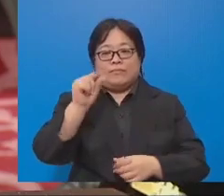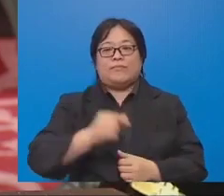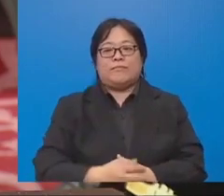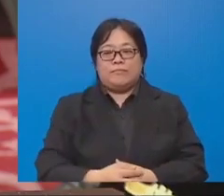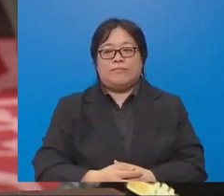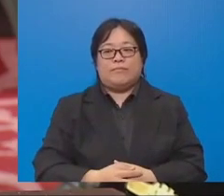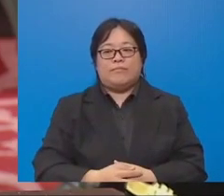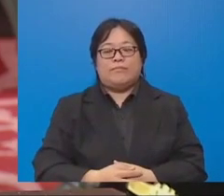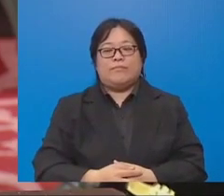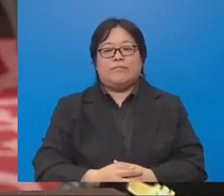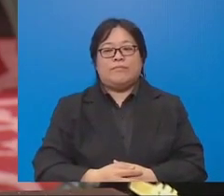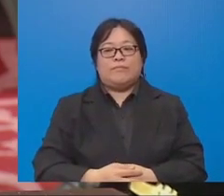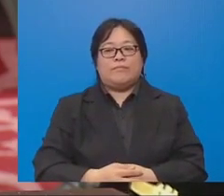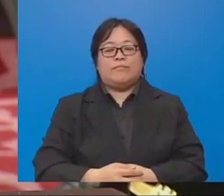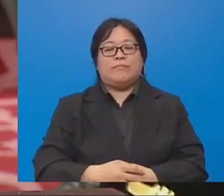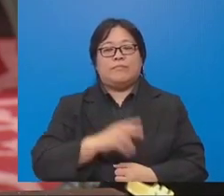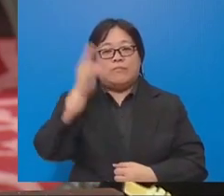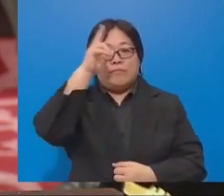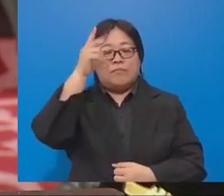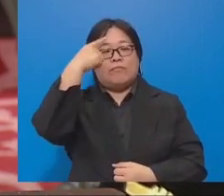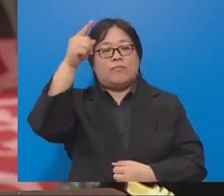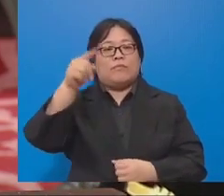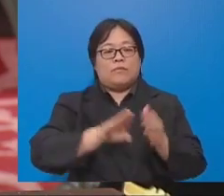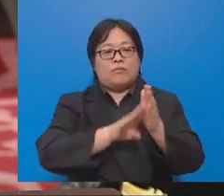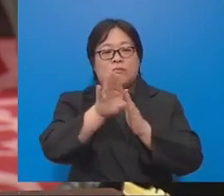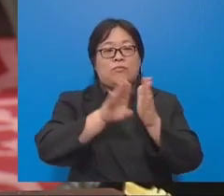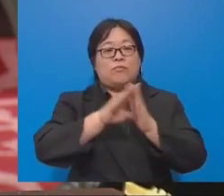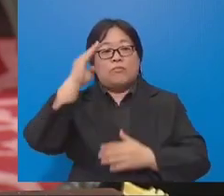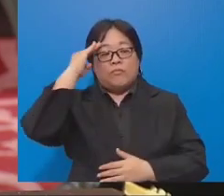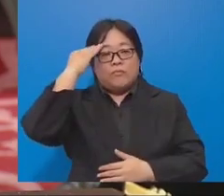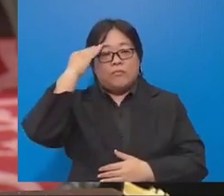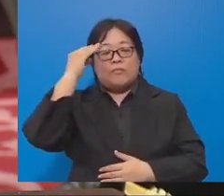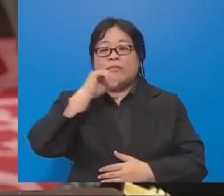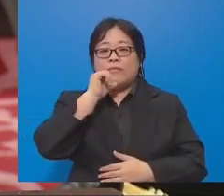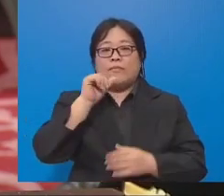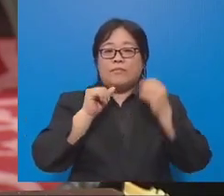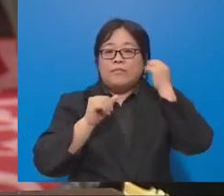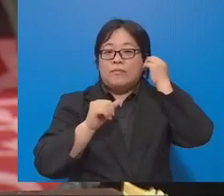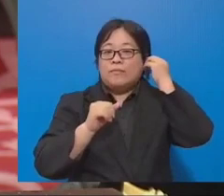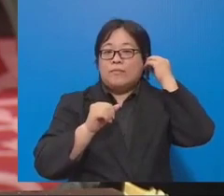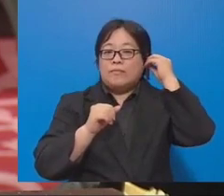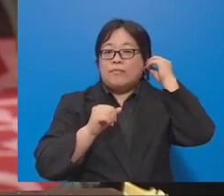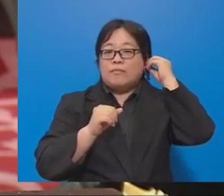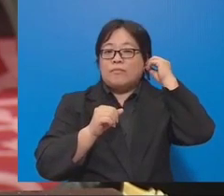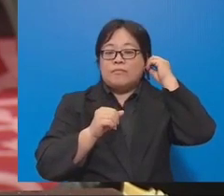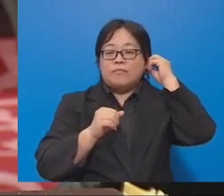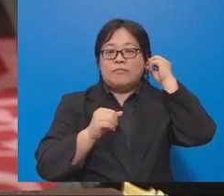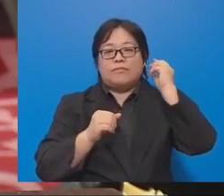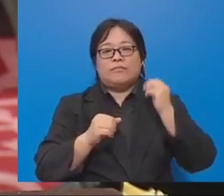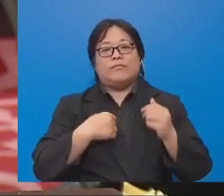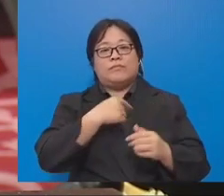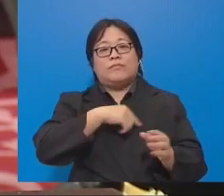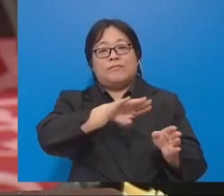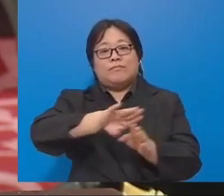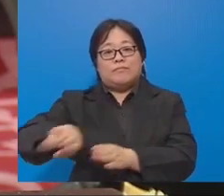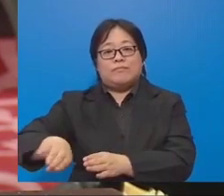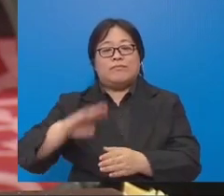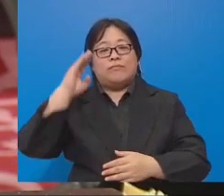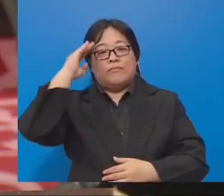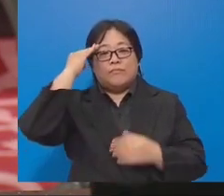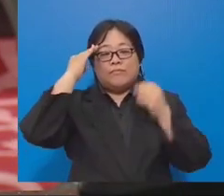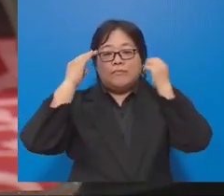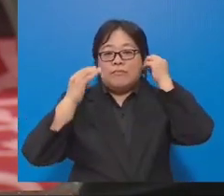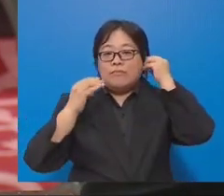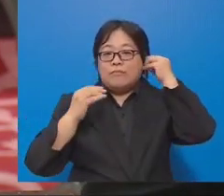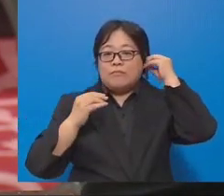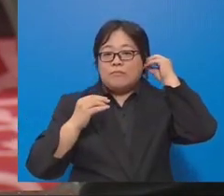untuak penekanan keadaan pada usus untuk membangunkan tradisi tidak bermakna kita mengabaikan yang bukan putra sepatu